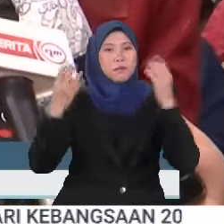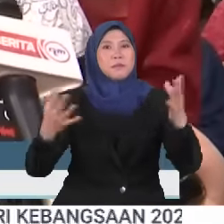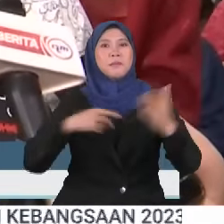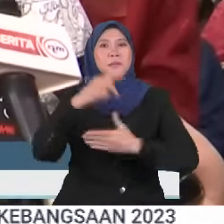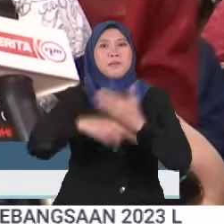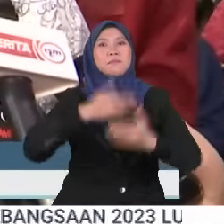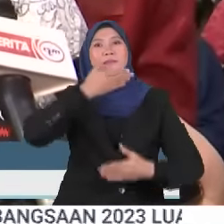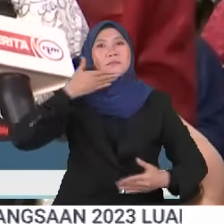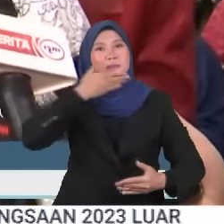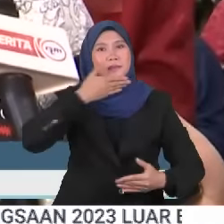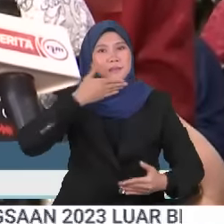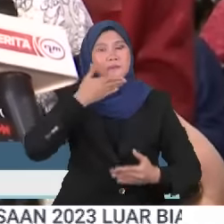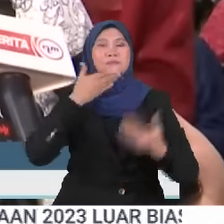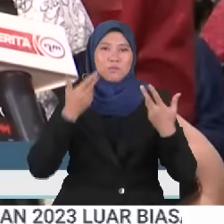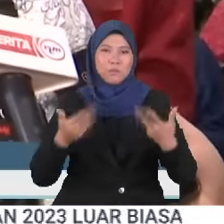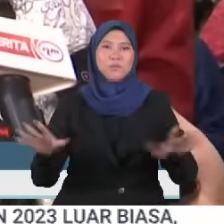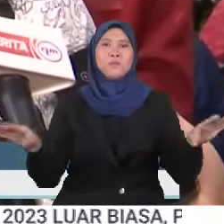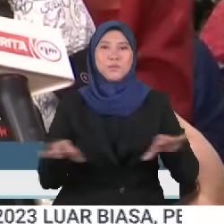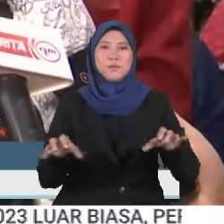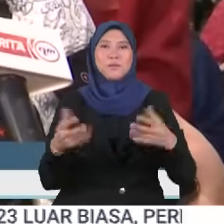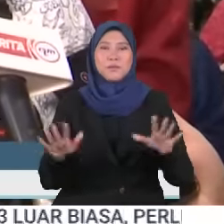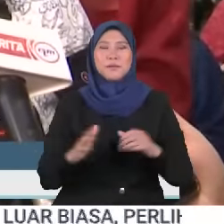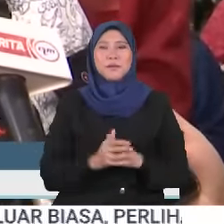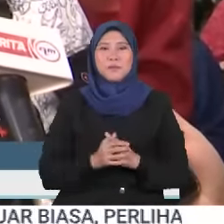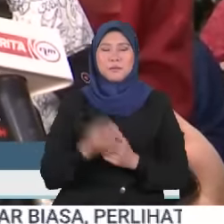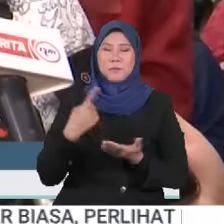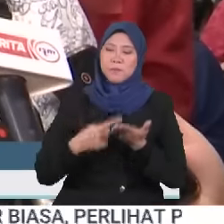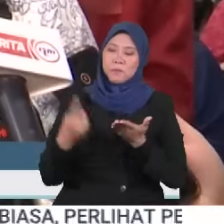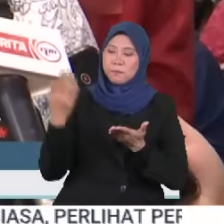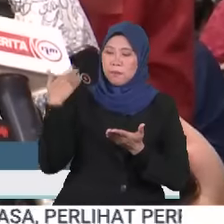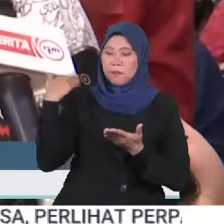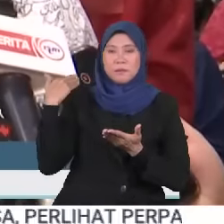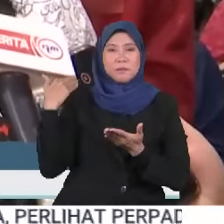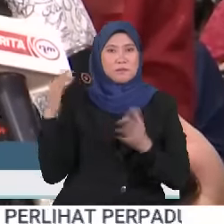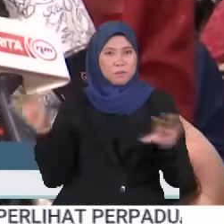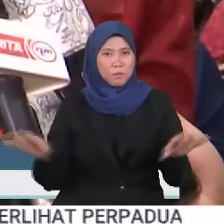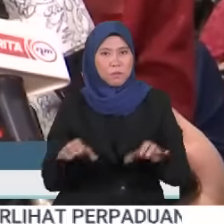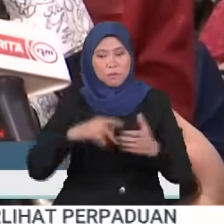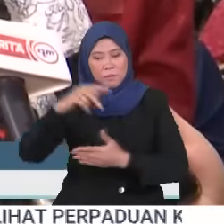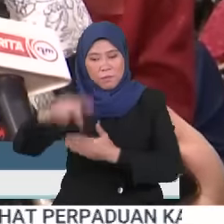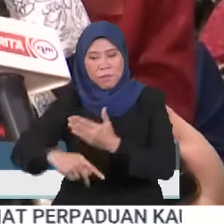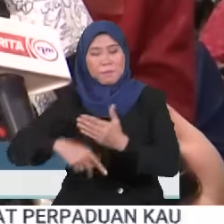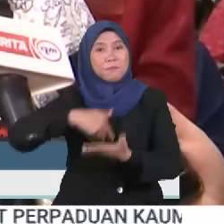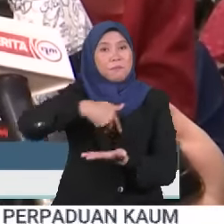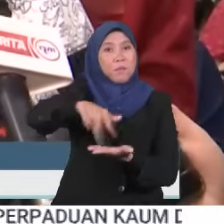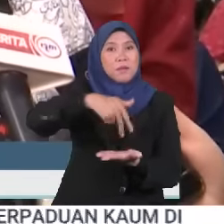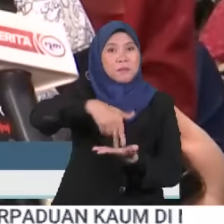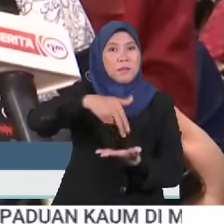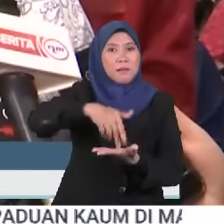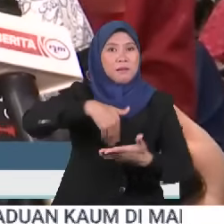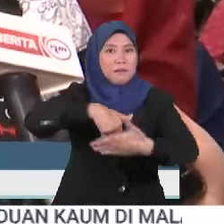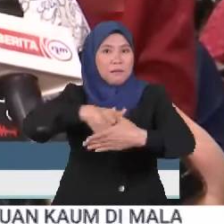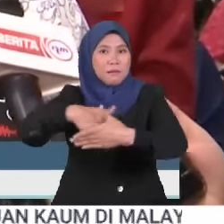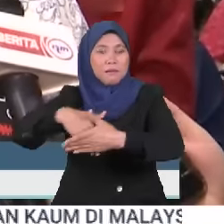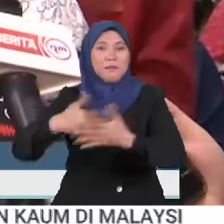Beliau juga telah kita laksanakan seperti pada minggu-minggu lepas kita melaksanakan program bola sepak diantara